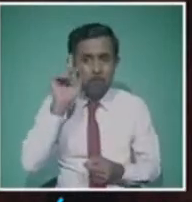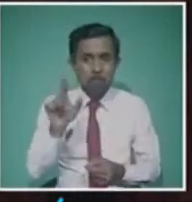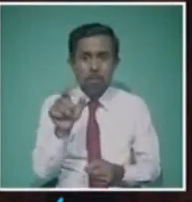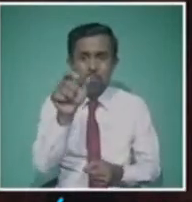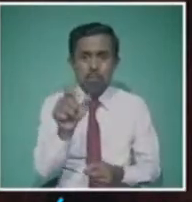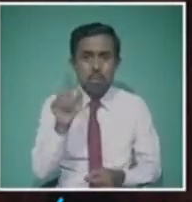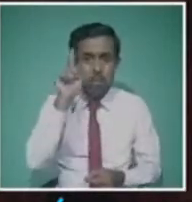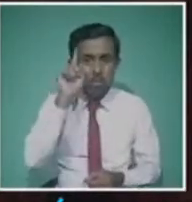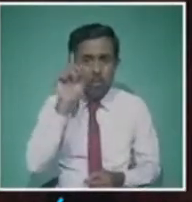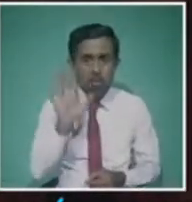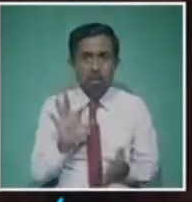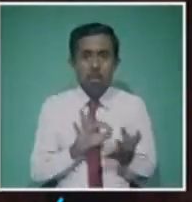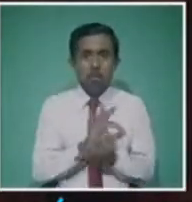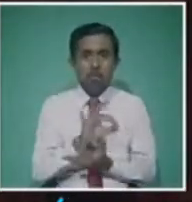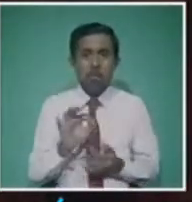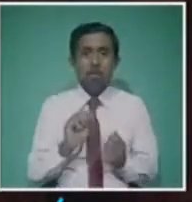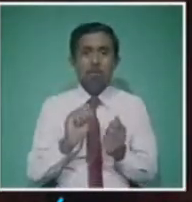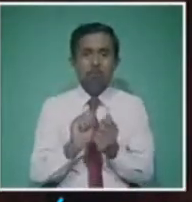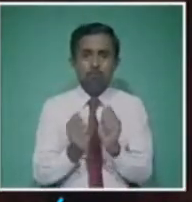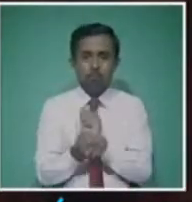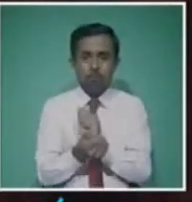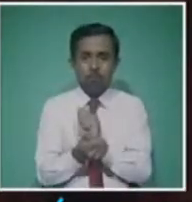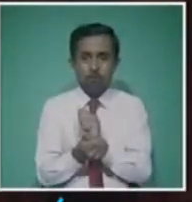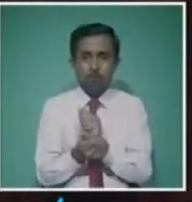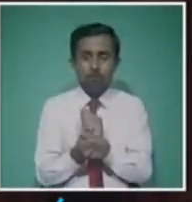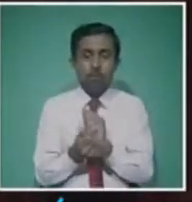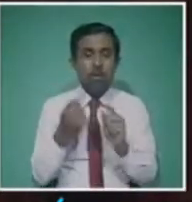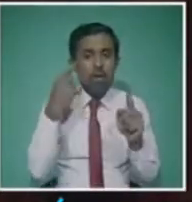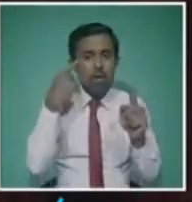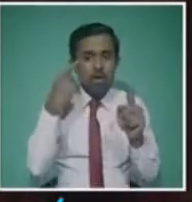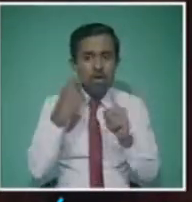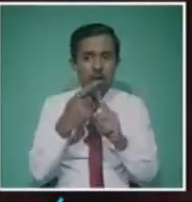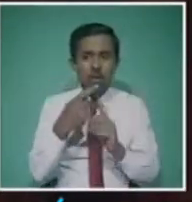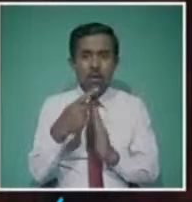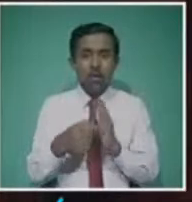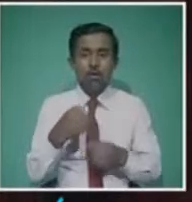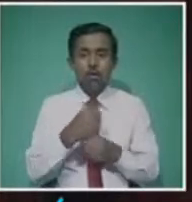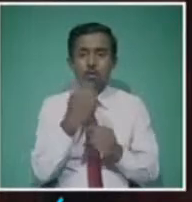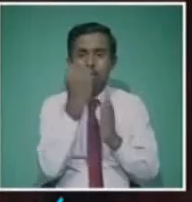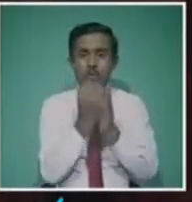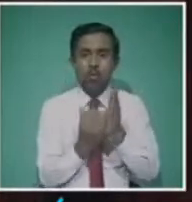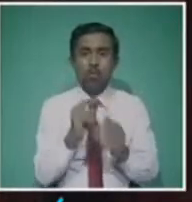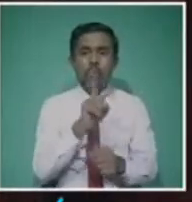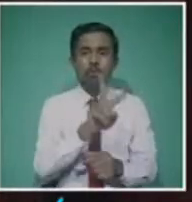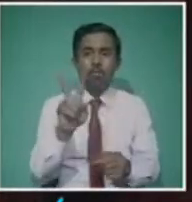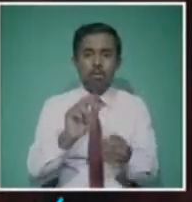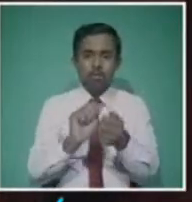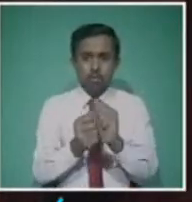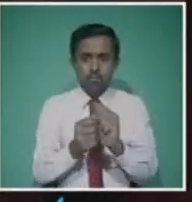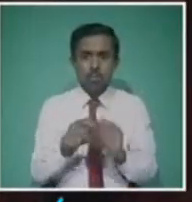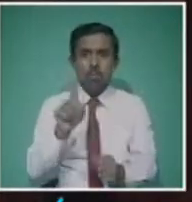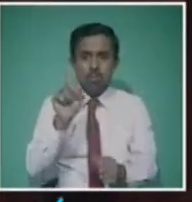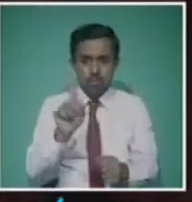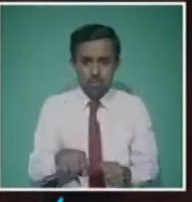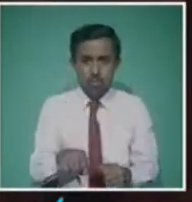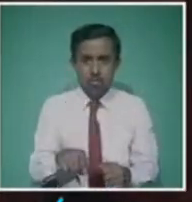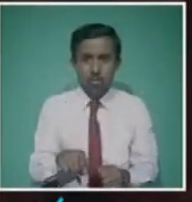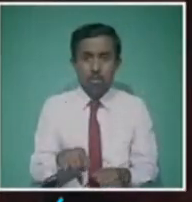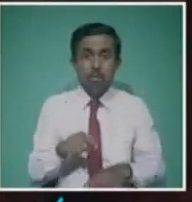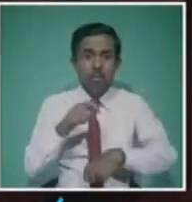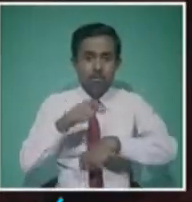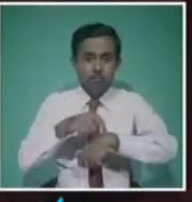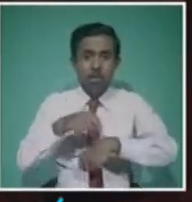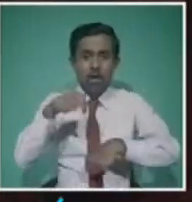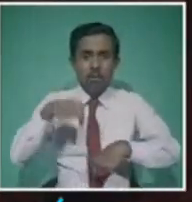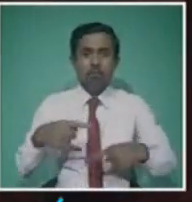మినిస్సు ప్రజాంతవాది వెనసక్ సందహ వెన కారణావేది మెరటే ఆండుగం వ్యవస్థావే 22 సంశోధనయ సమ్మత కరన్న నిమిత వెలావ తమై